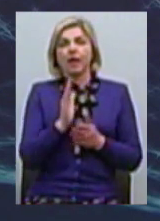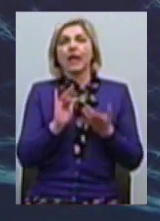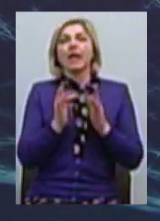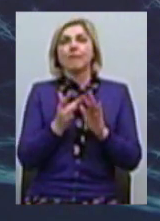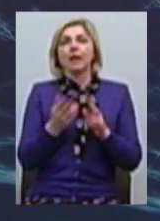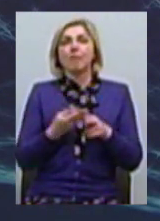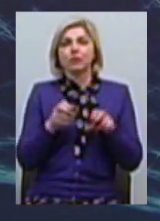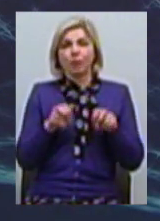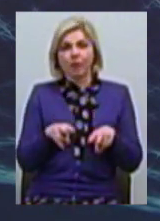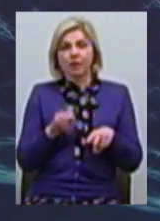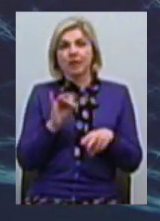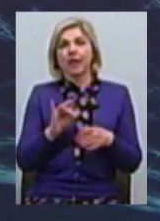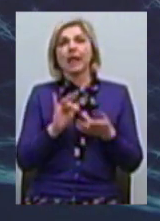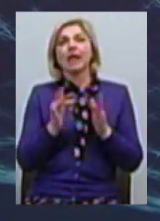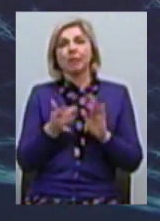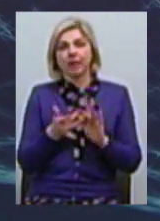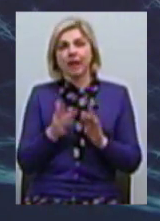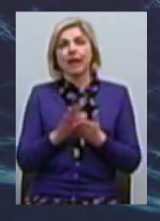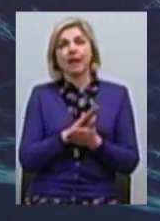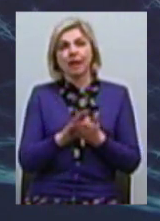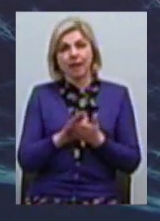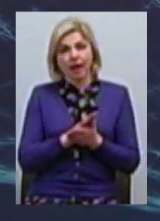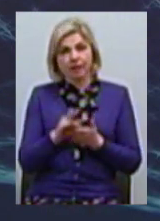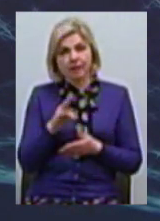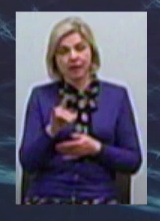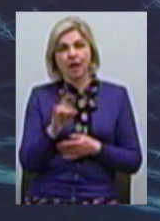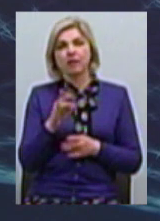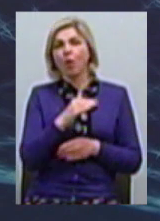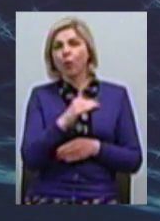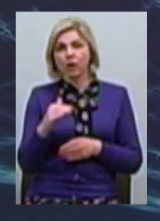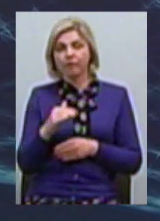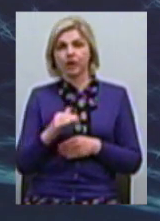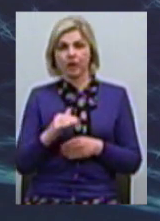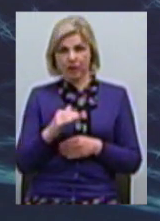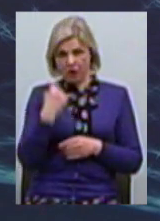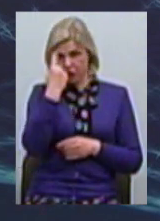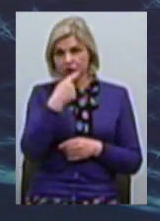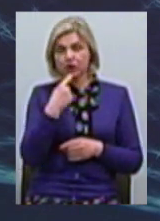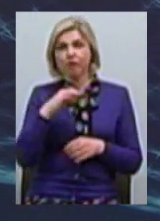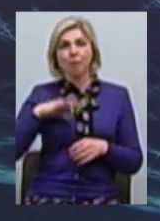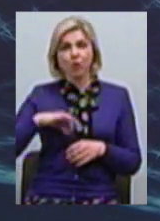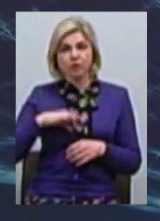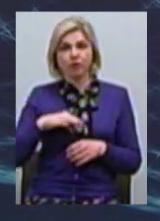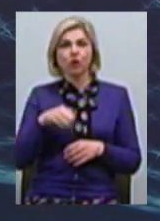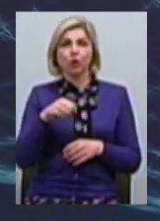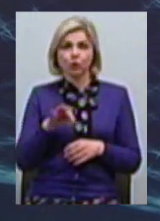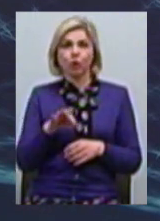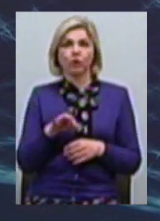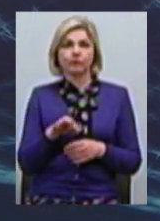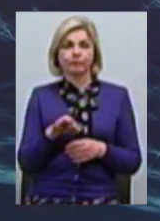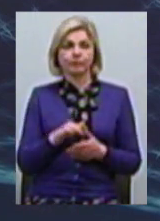кибербезопасности и кибергигиены на, так сказать, уровне частного пользователя, то, конечно,